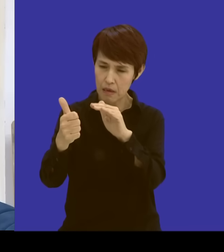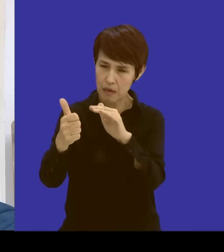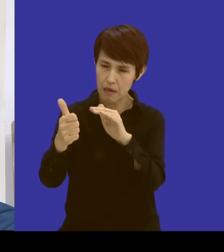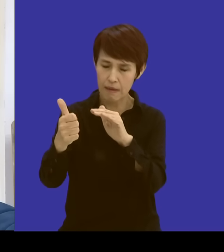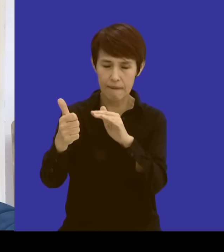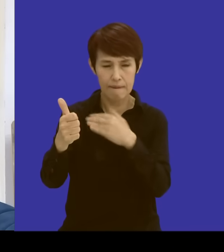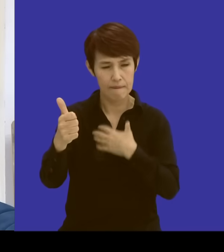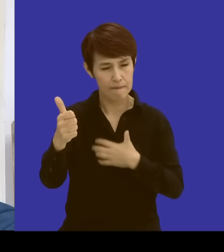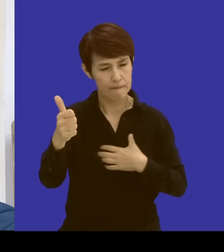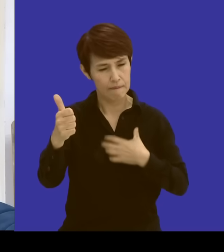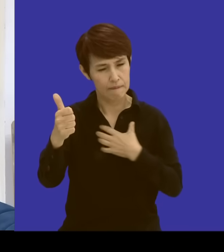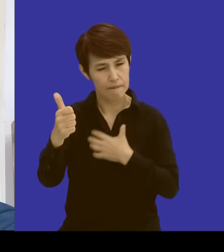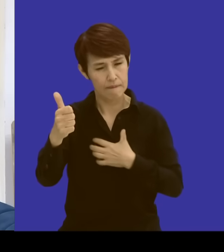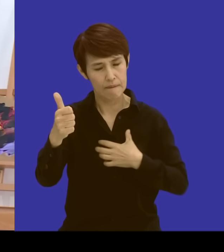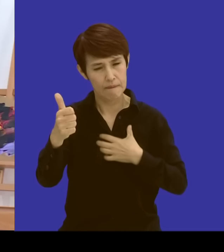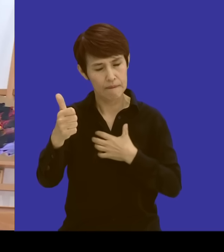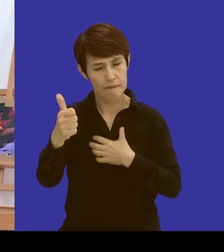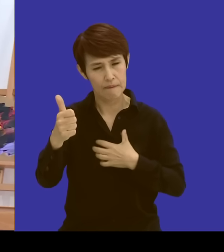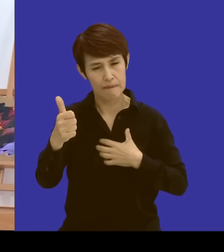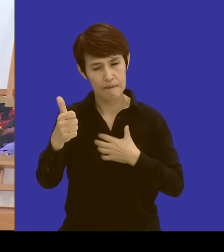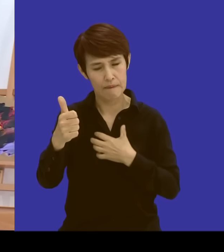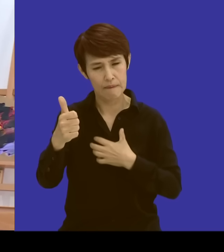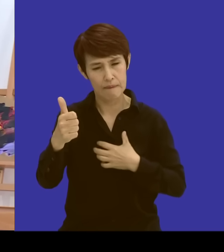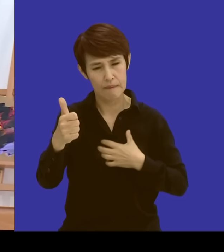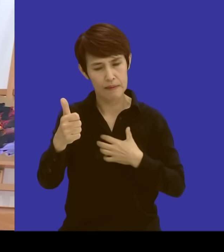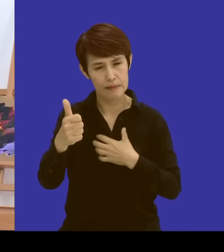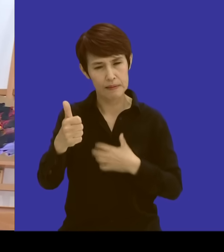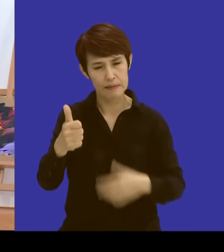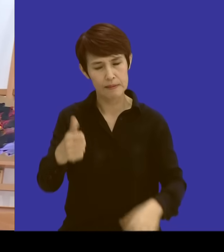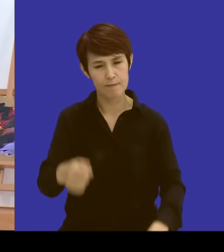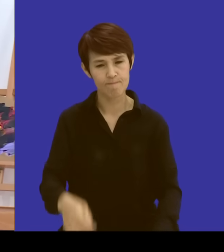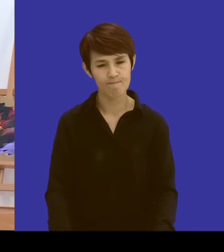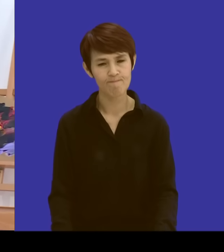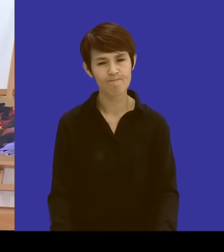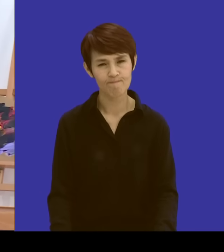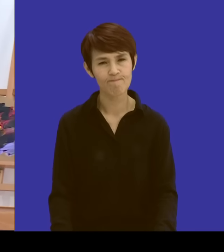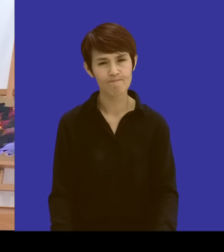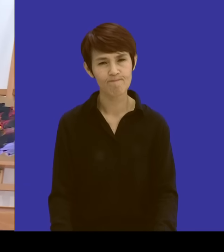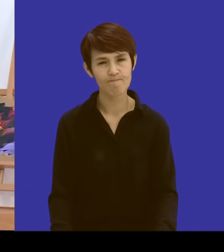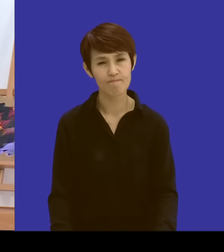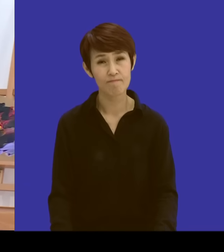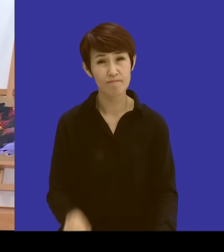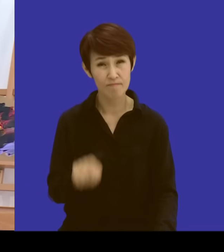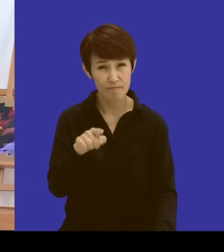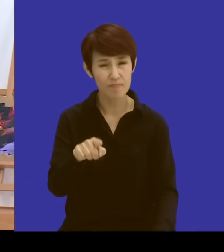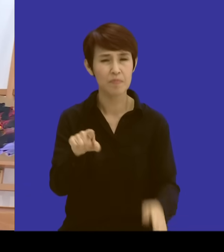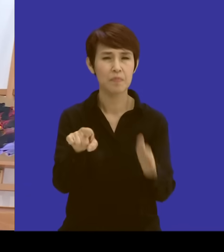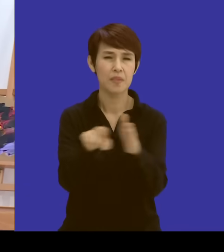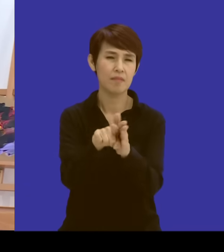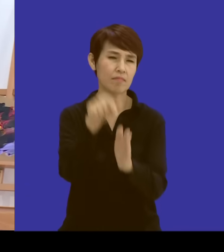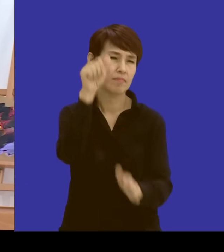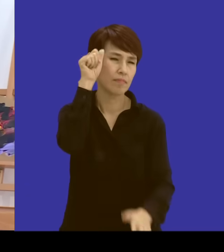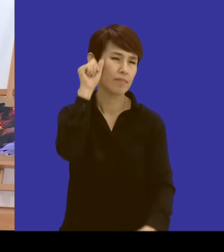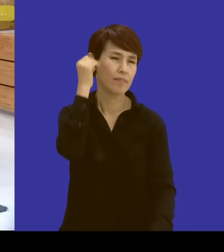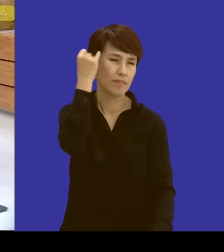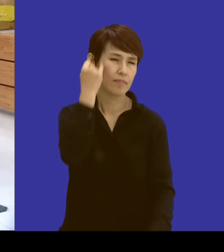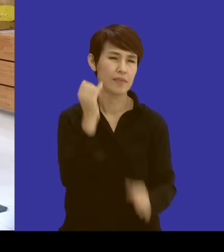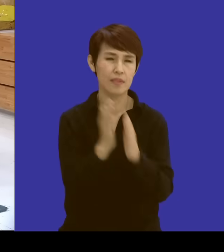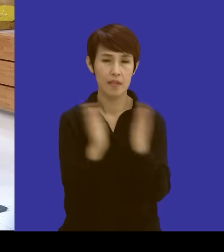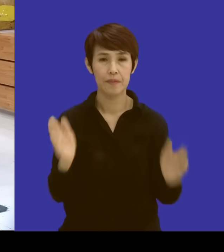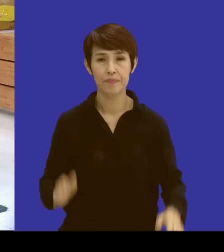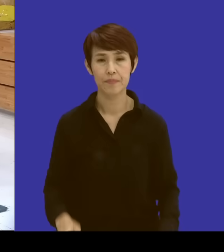아닐까? 그러면서 뭔가 마음이 점점점 식어지고 아마 그게 이제 신앙 사춘기의 시작이었던 것 같아요.